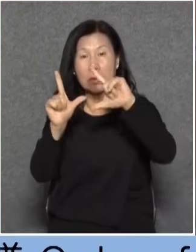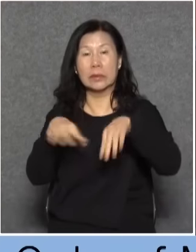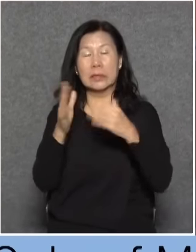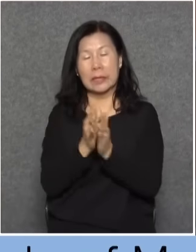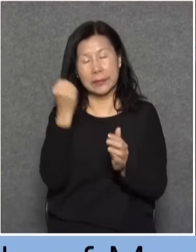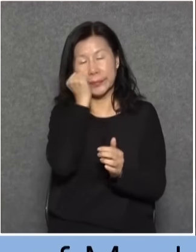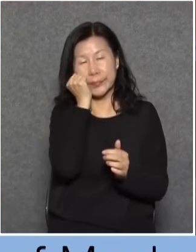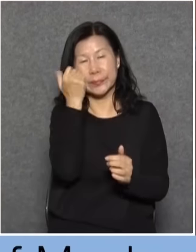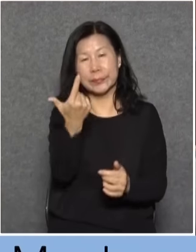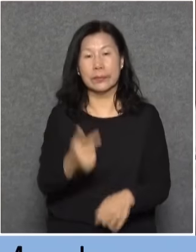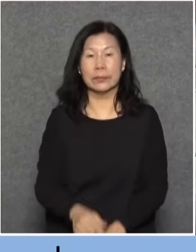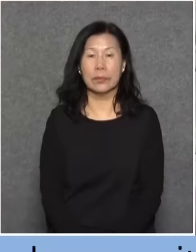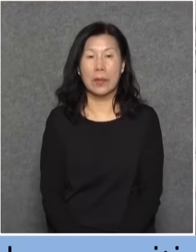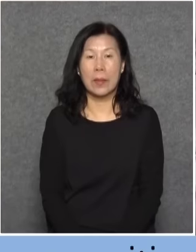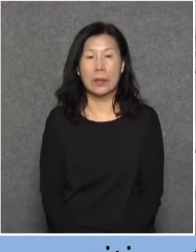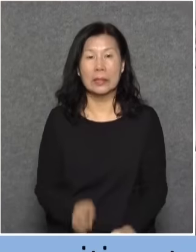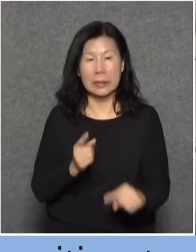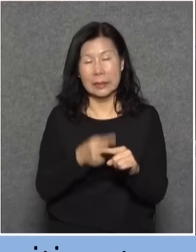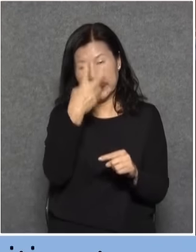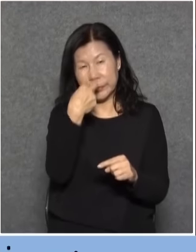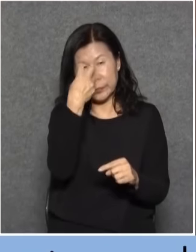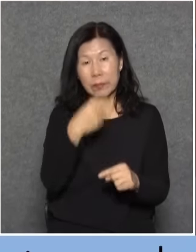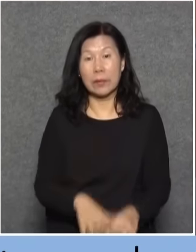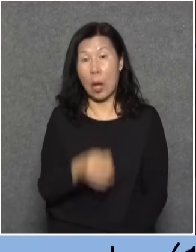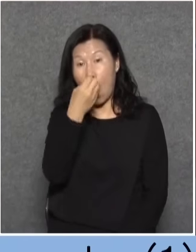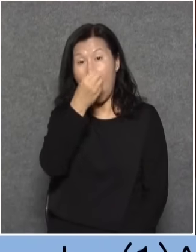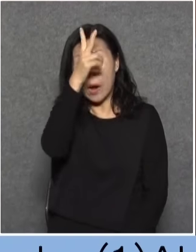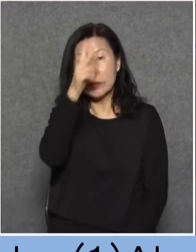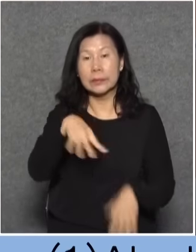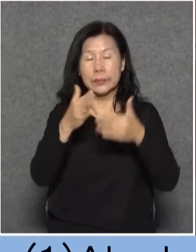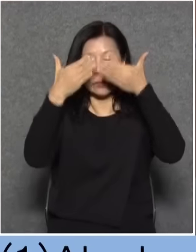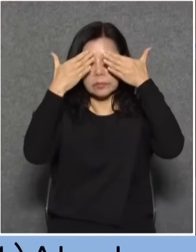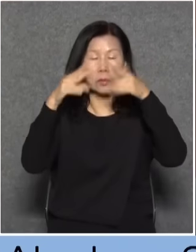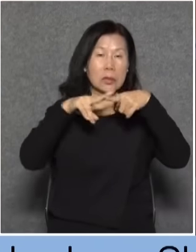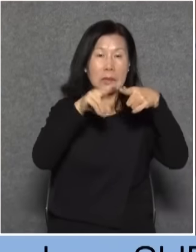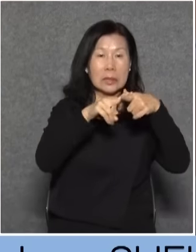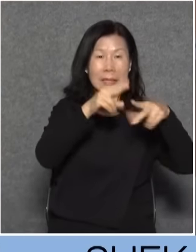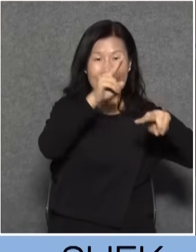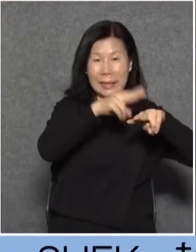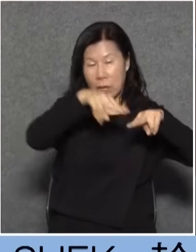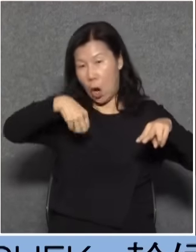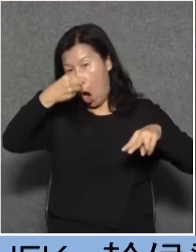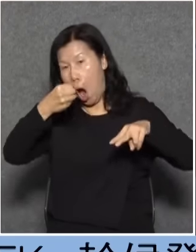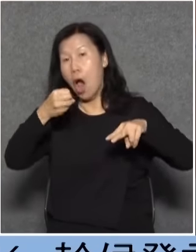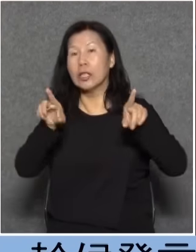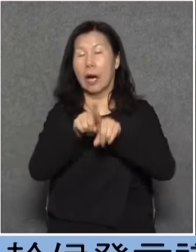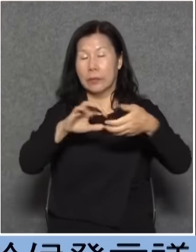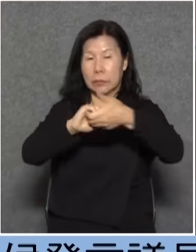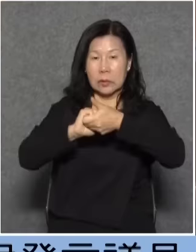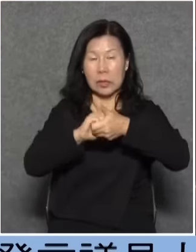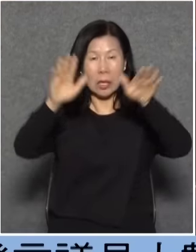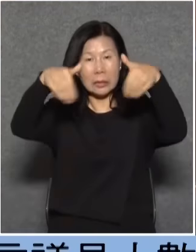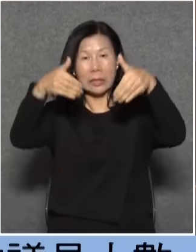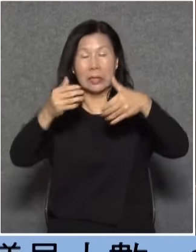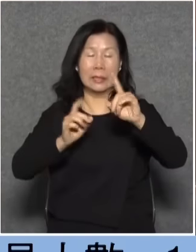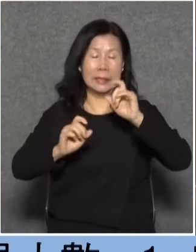苦。更加可恶的就是特区政府盲目推动中港融合，大开中门，引入自由行